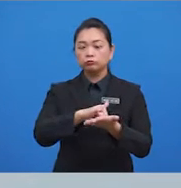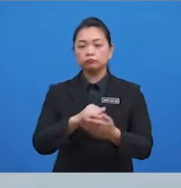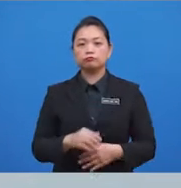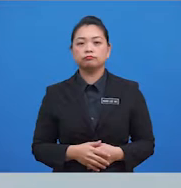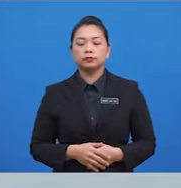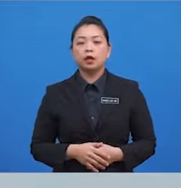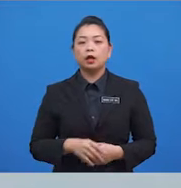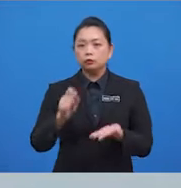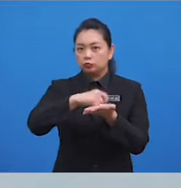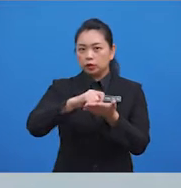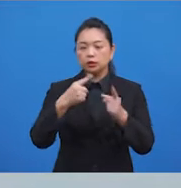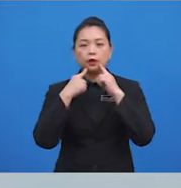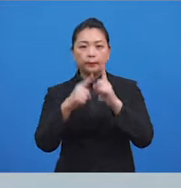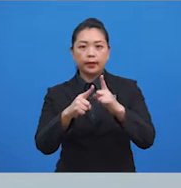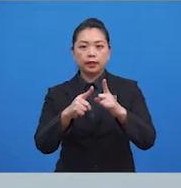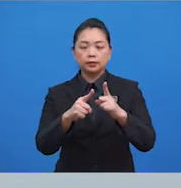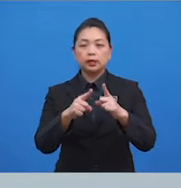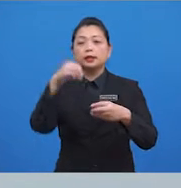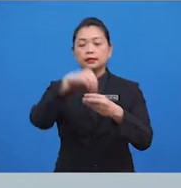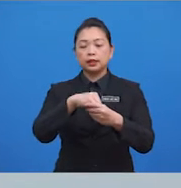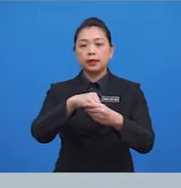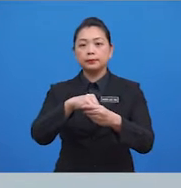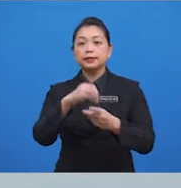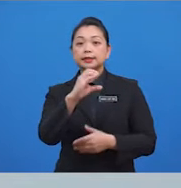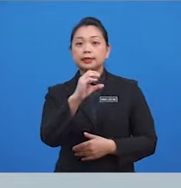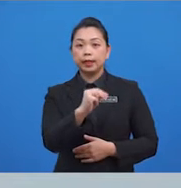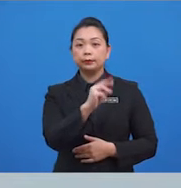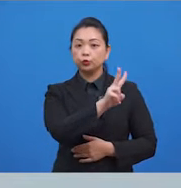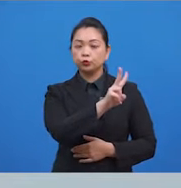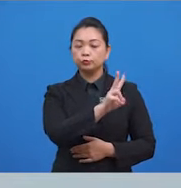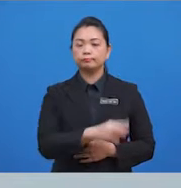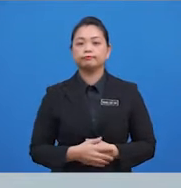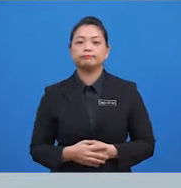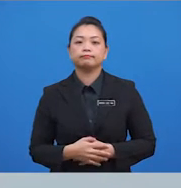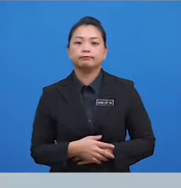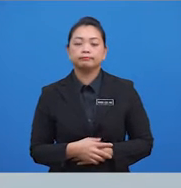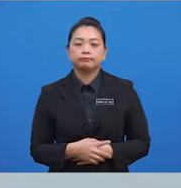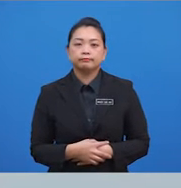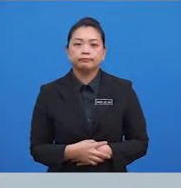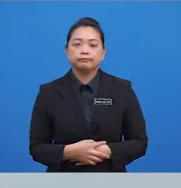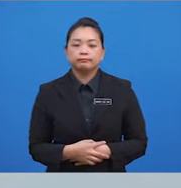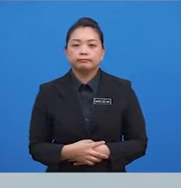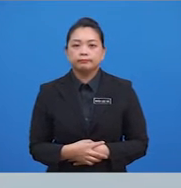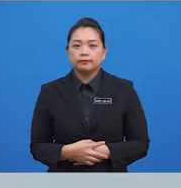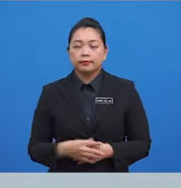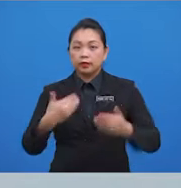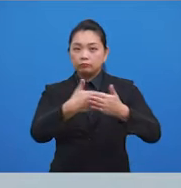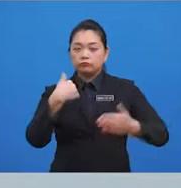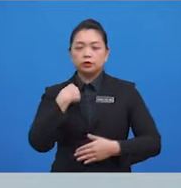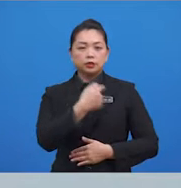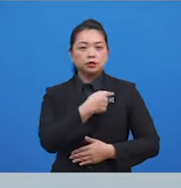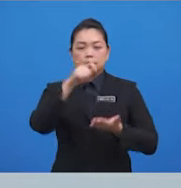tersebut. Nyatakan jawapan anda dalam unit sentimeter persegi. Sebelum